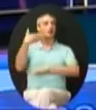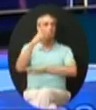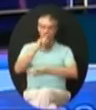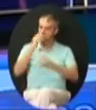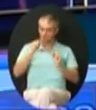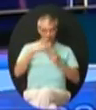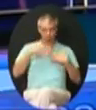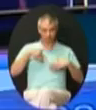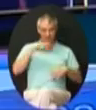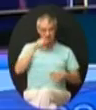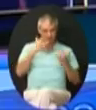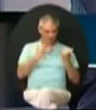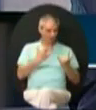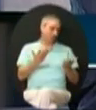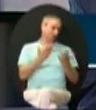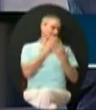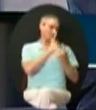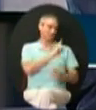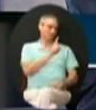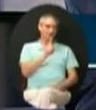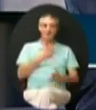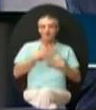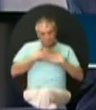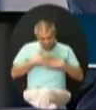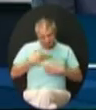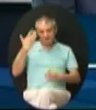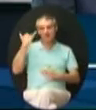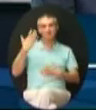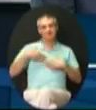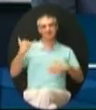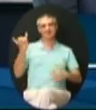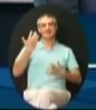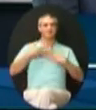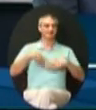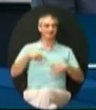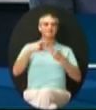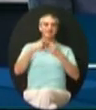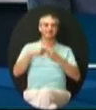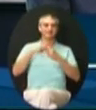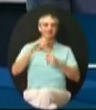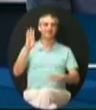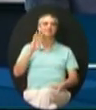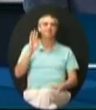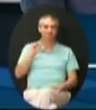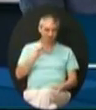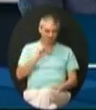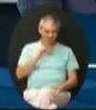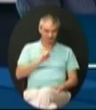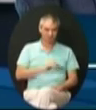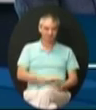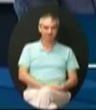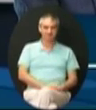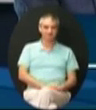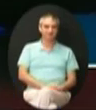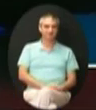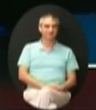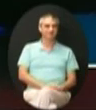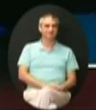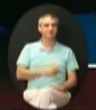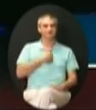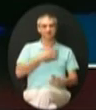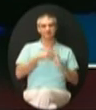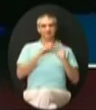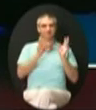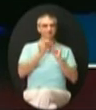לא בטוח שהוא ירגיע אותך ברור עכשיו. ברור שלא. מרגיע, פעם בצל... מרגיע, תמיד מרגיע. חבר הכנסת בצלאל סמוטריץ', שלום גם לך, אדוני. צהריים טוב. אני אתחיל איתך ברשותך.